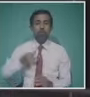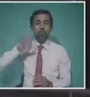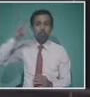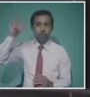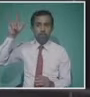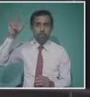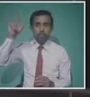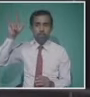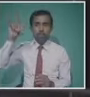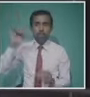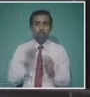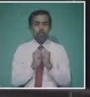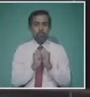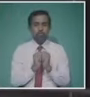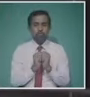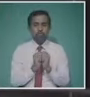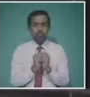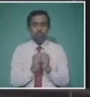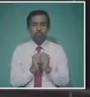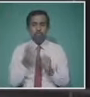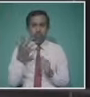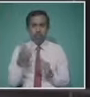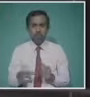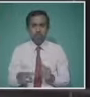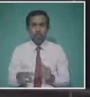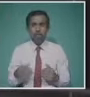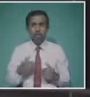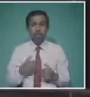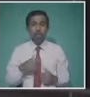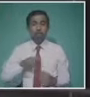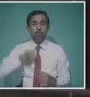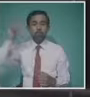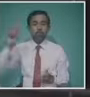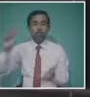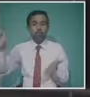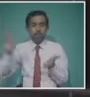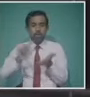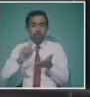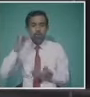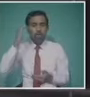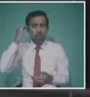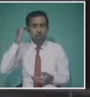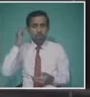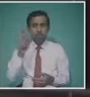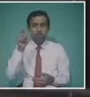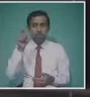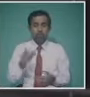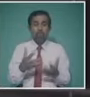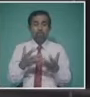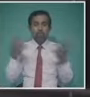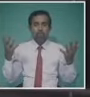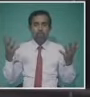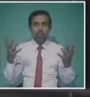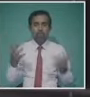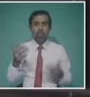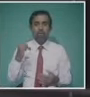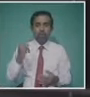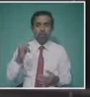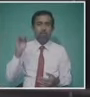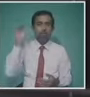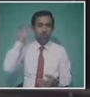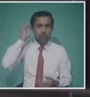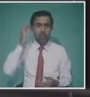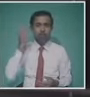විදේශගතව රැකියාවල නියුතු වෙලා අපිට විදේශ විනිමය දෙන කාන්තාවන් රැසක්ගෙන අසුබ ආරංචි අහන්න